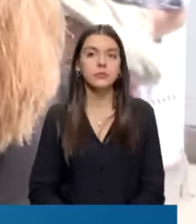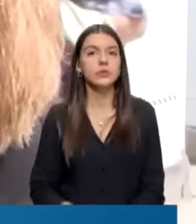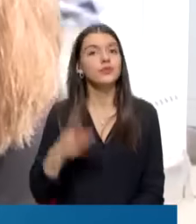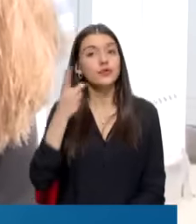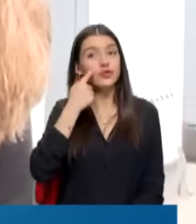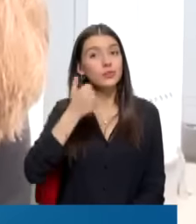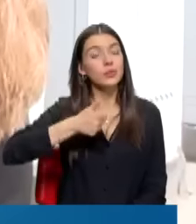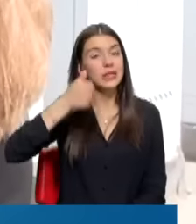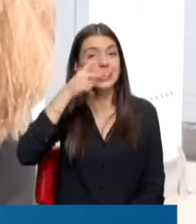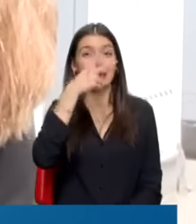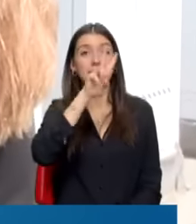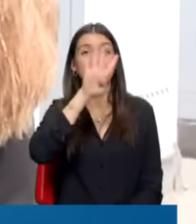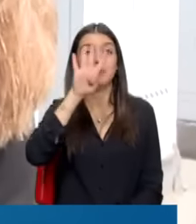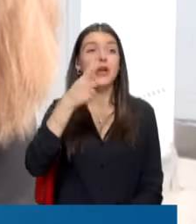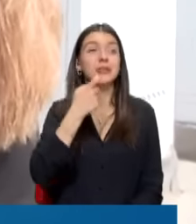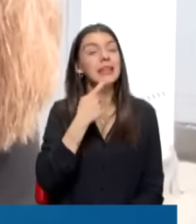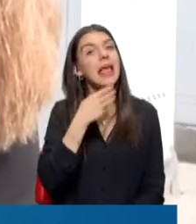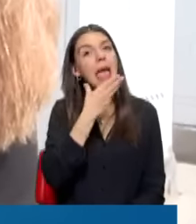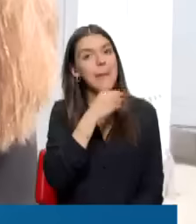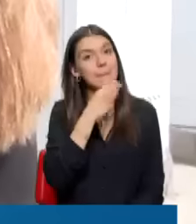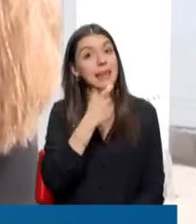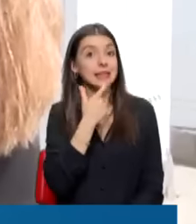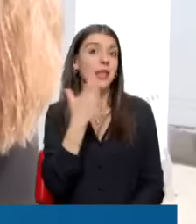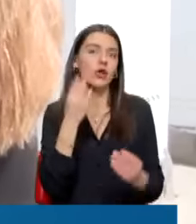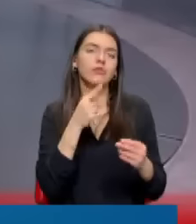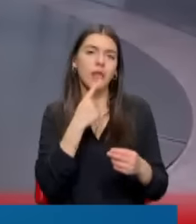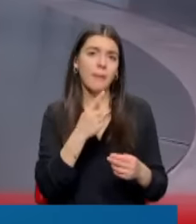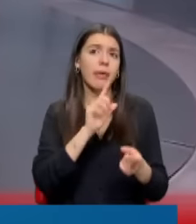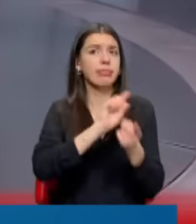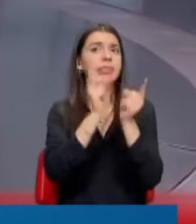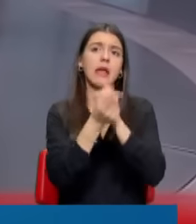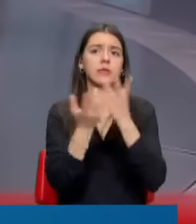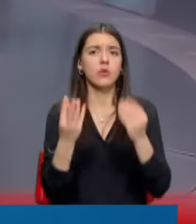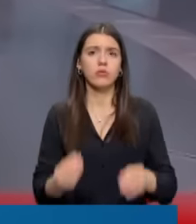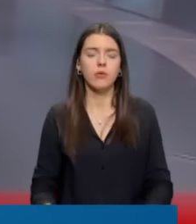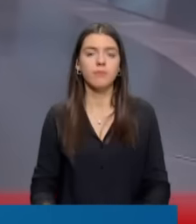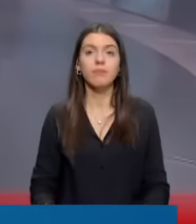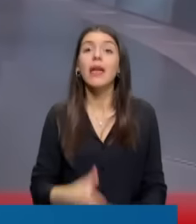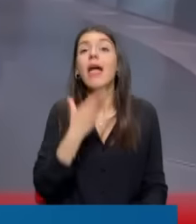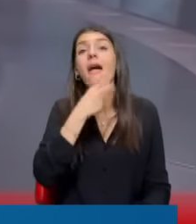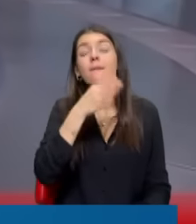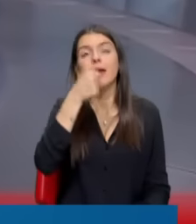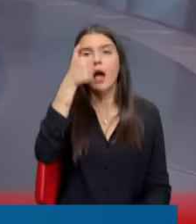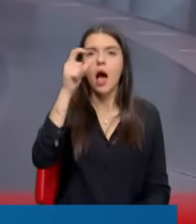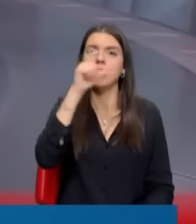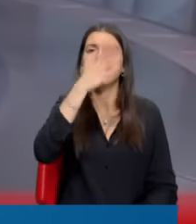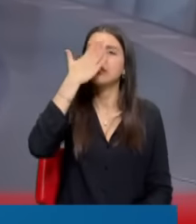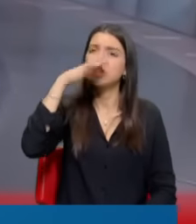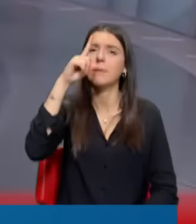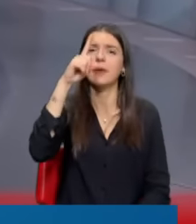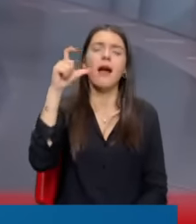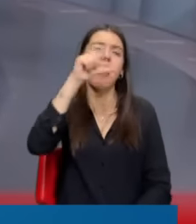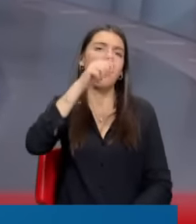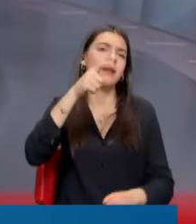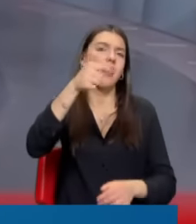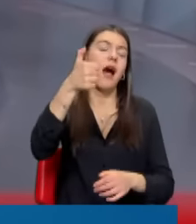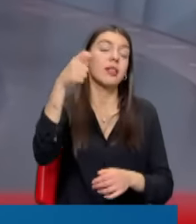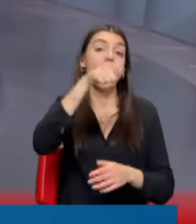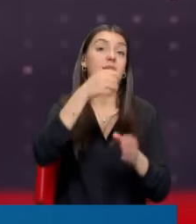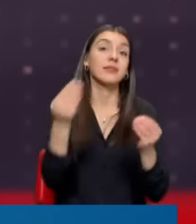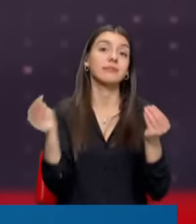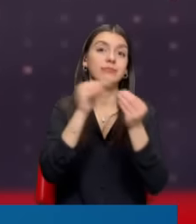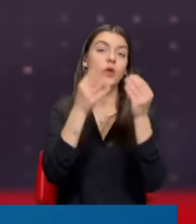Cumhurbaşkanımız 2024 emeklilerin yılı olacak dedi. Oluyor ama tersten oluyor. Emeklilerimize 6 ay sadece bir artış yapılmıştı biliyorsunuz. Bu %50'ye